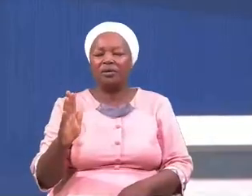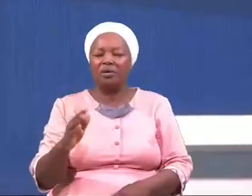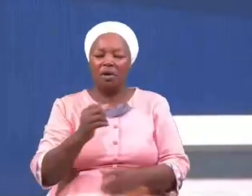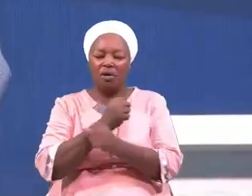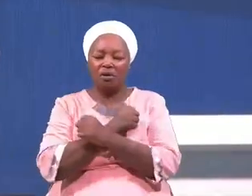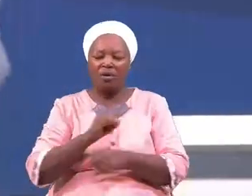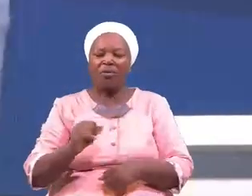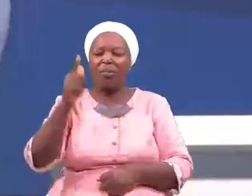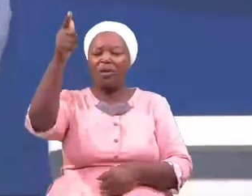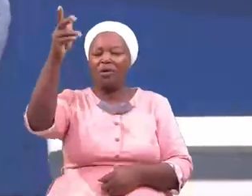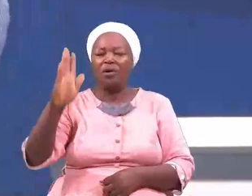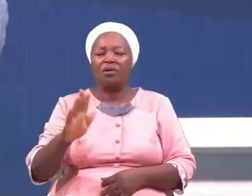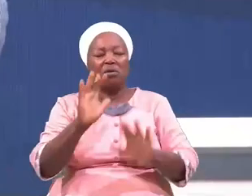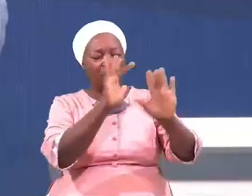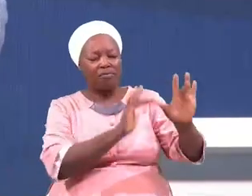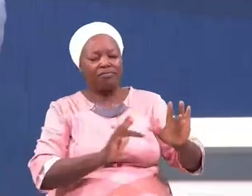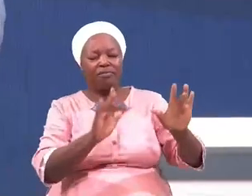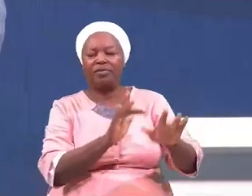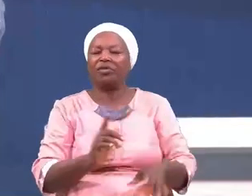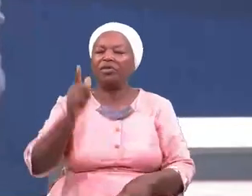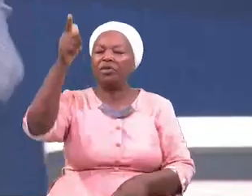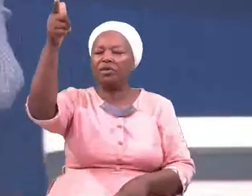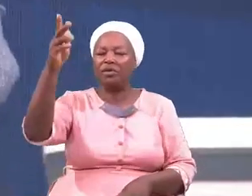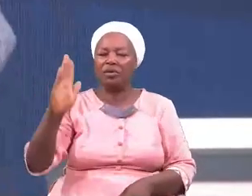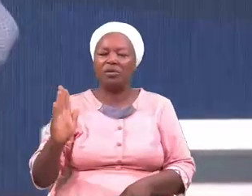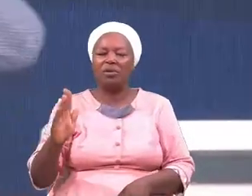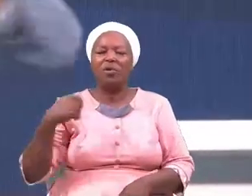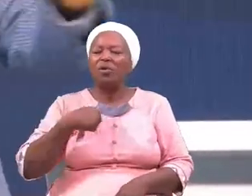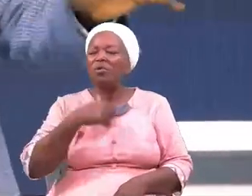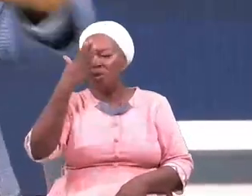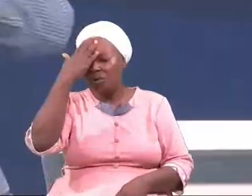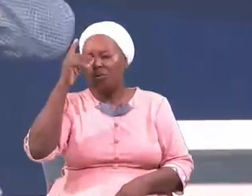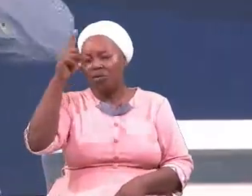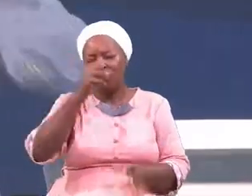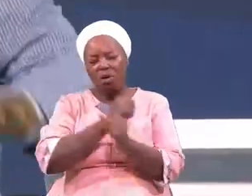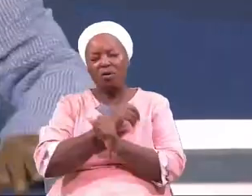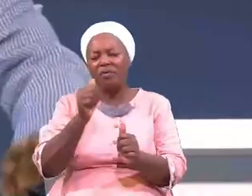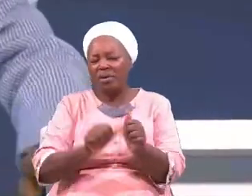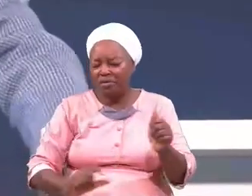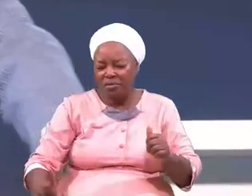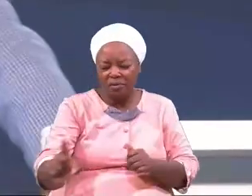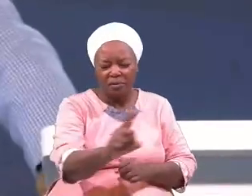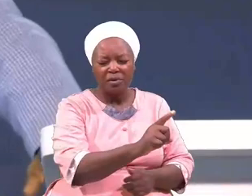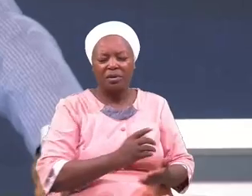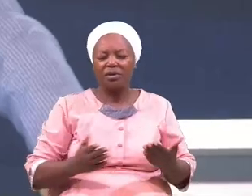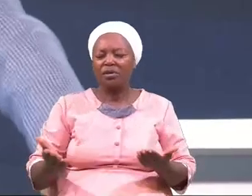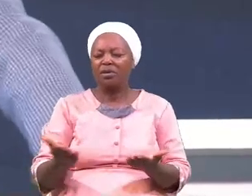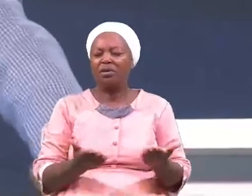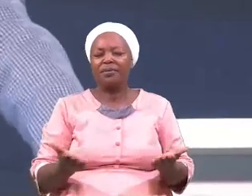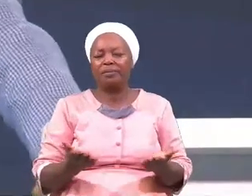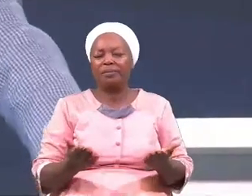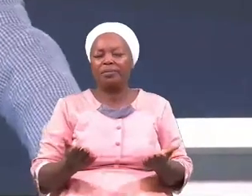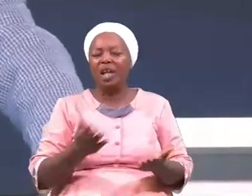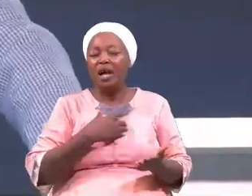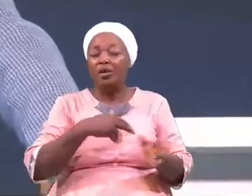Dieu aimable, Dieu compatissant, nous savons que tu aimes tout le monde ici